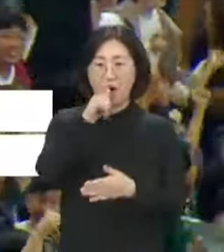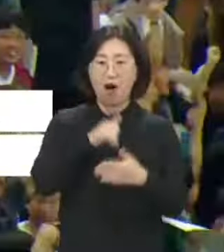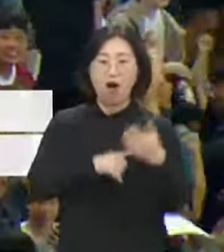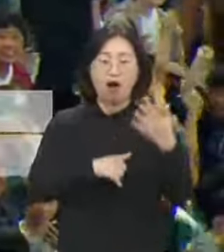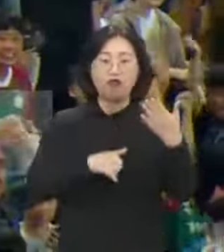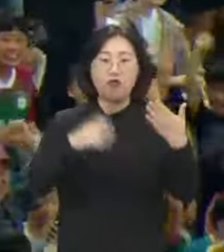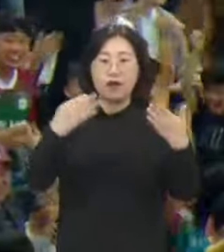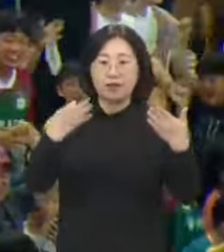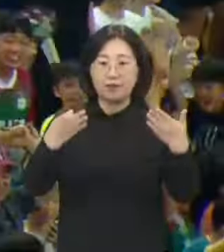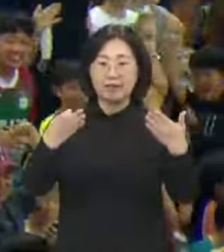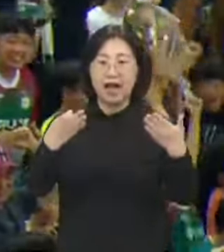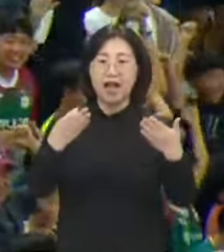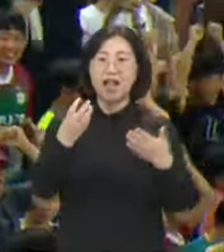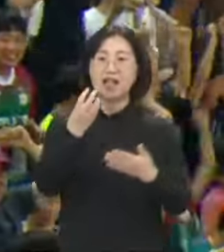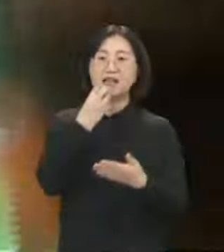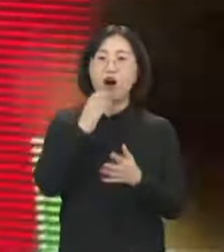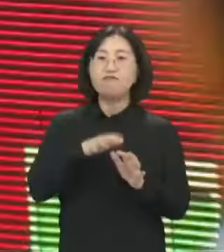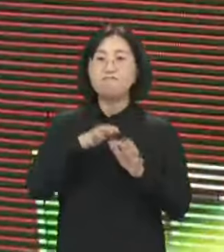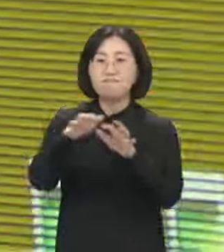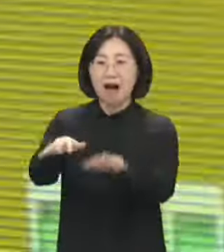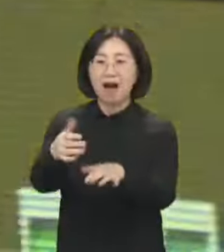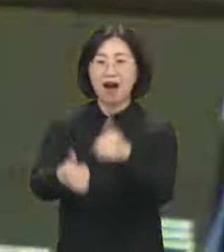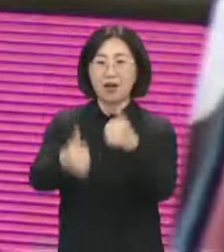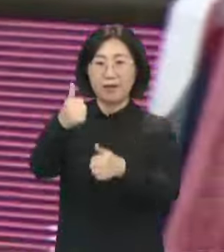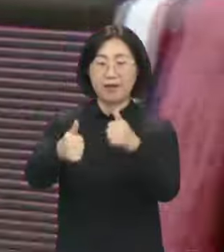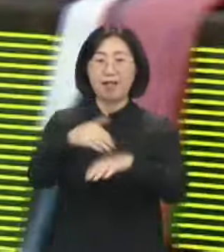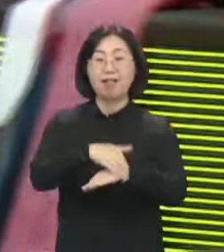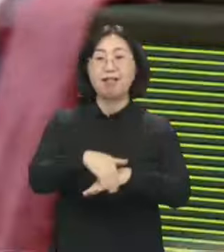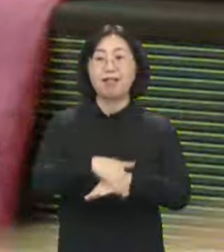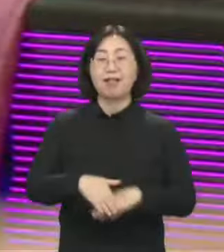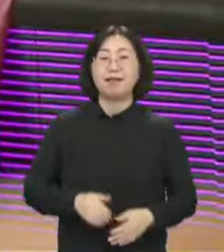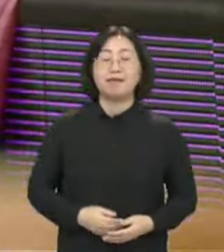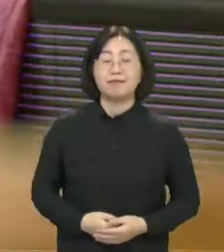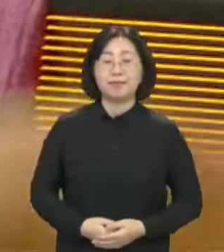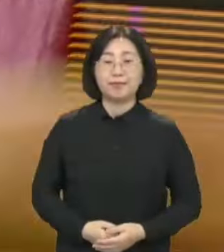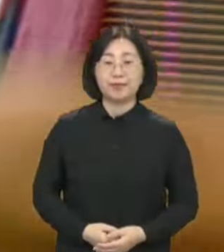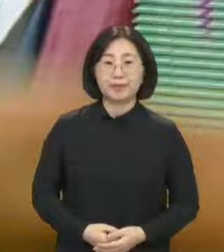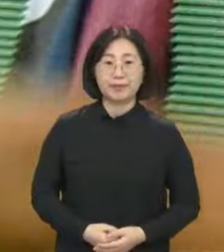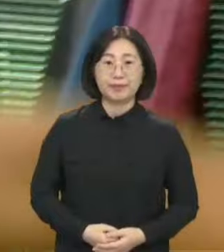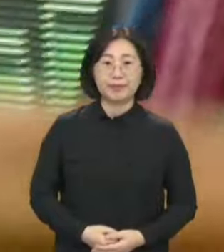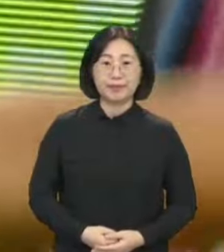14일 FC 서울을 상대로 원정에서 맞붙습니다. TJB 이수복입니다.